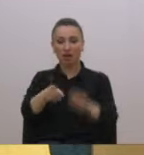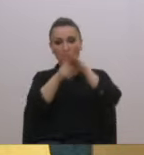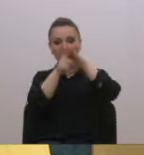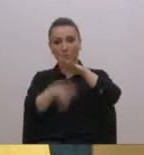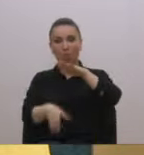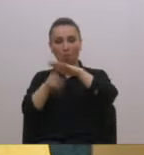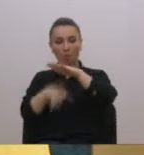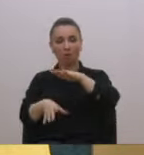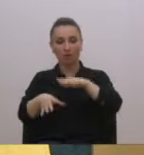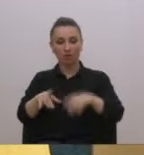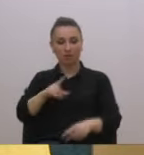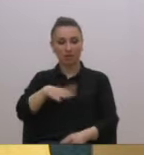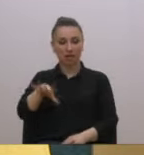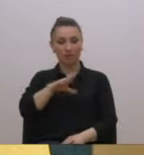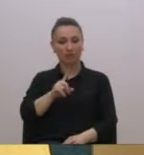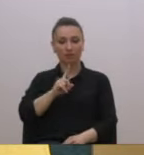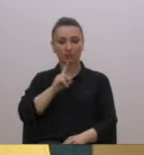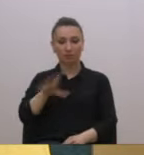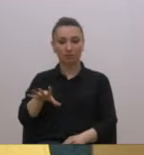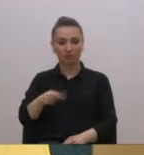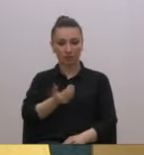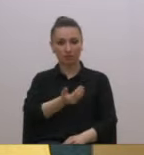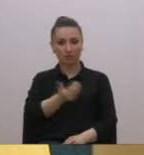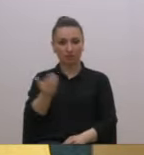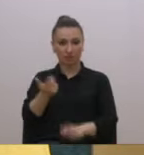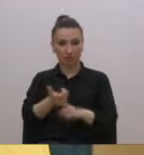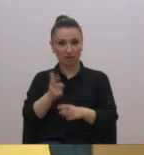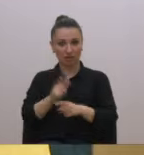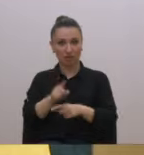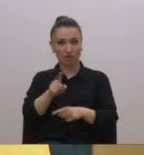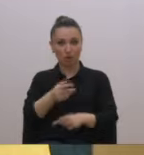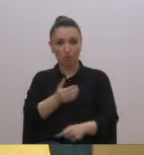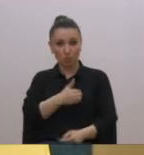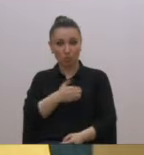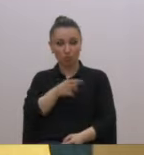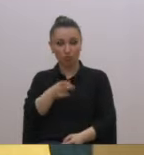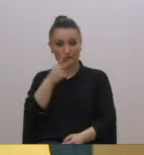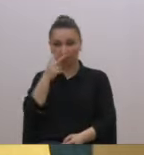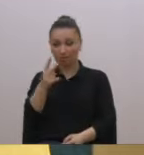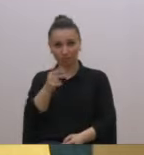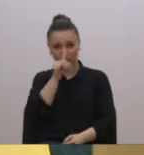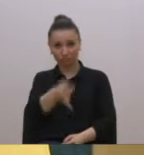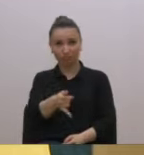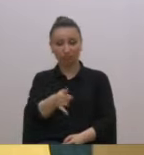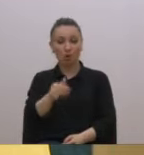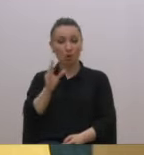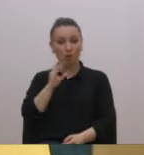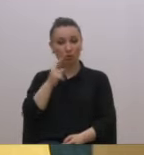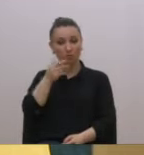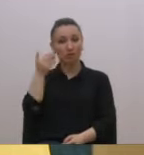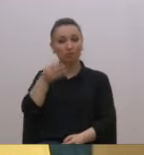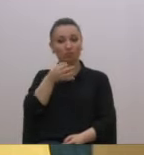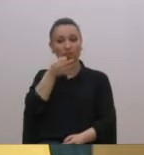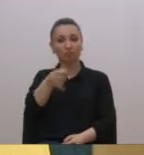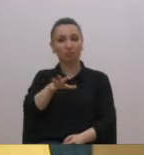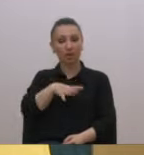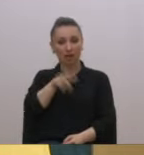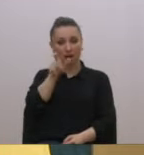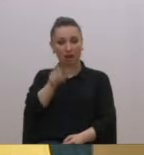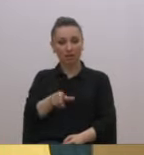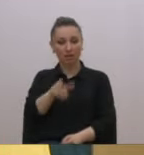საქართველოს თავზე, მიუხედავად იმისა, რომ თქვენ ასე ძალიან გსურთ ეს დაინახოთ. და როდესაც წეგან ლაპარაკობდა ადამიანი